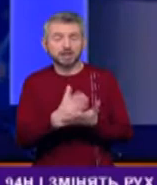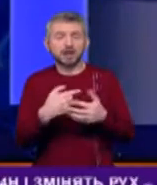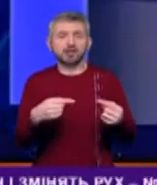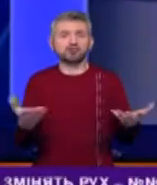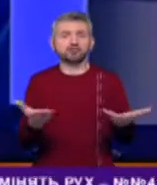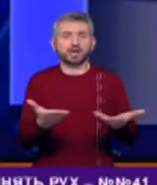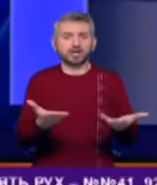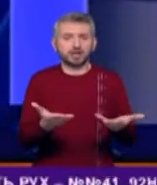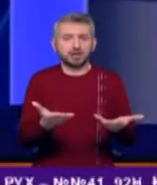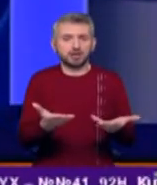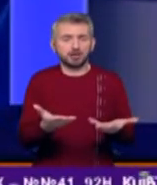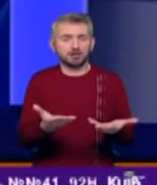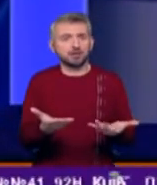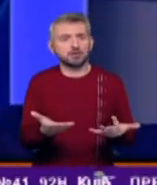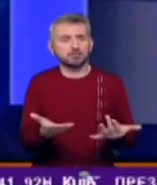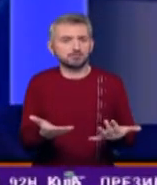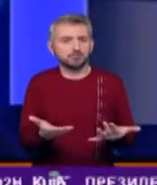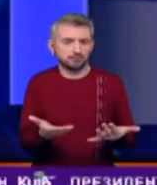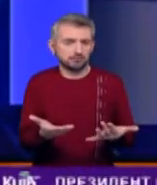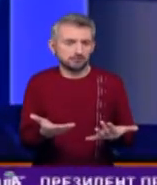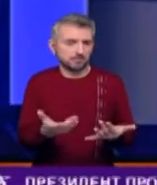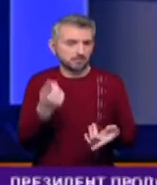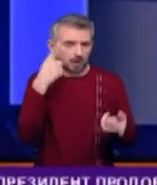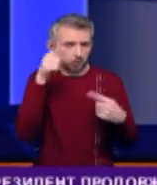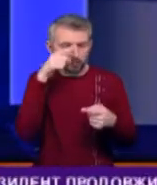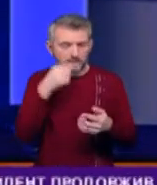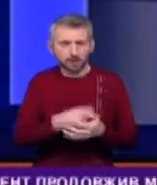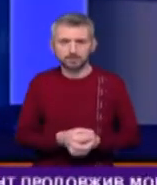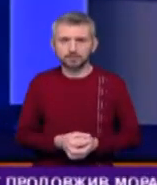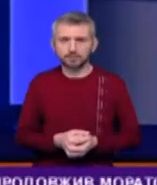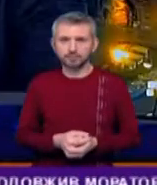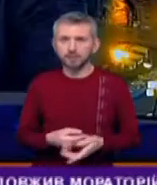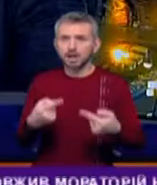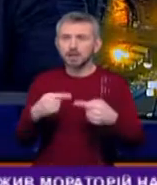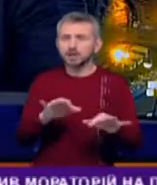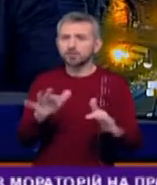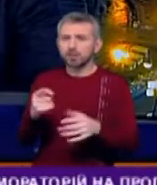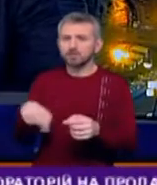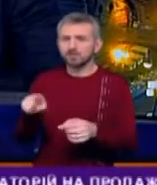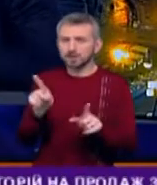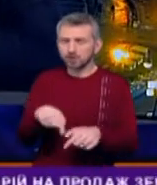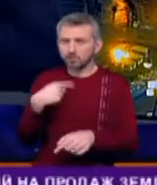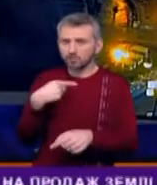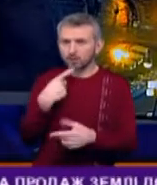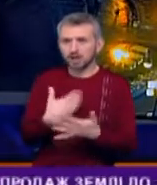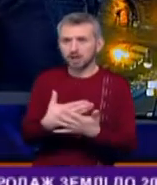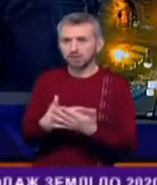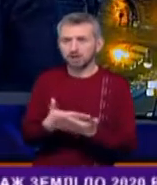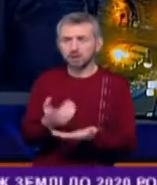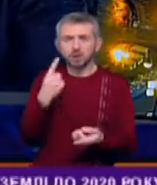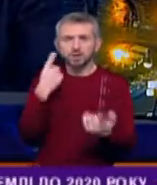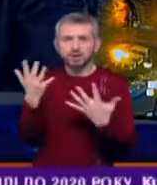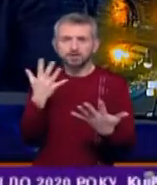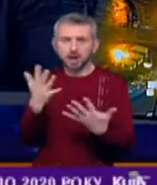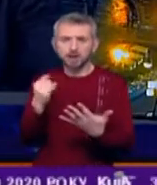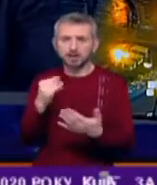є, ну, до певної міри надумані. Ну, тобто, і інші моменти ви теж говорите, ну, якби, ну,